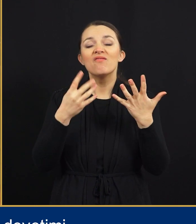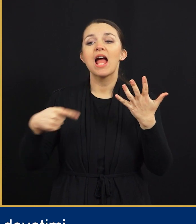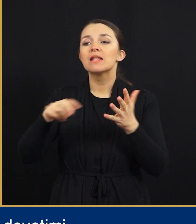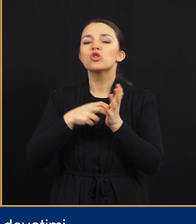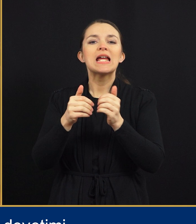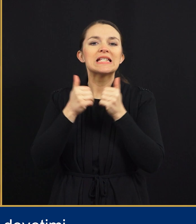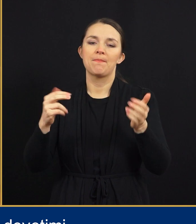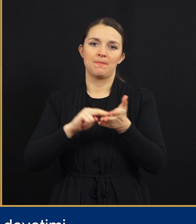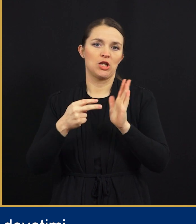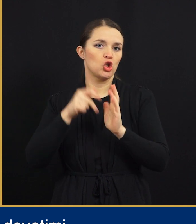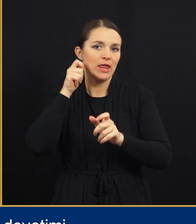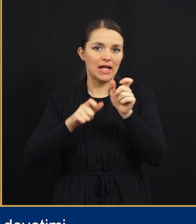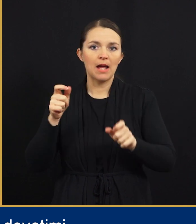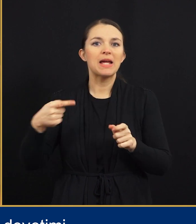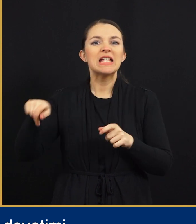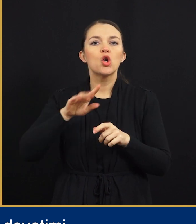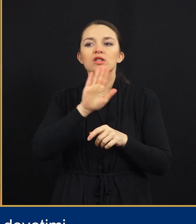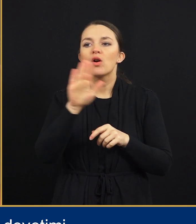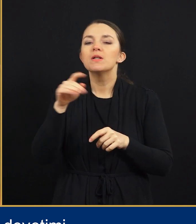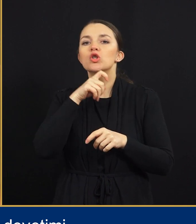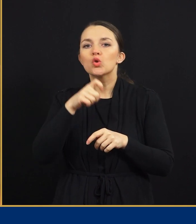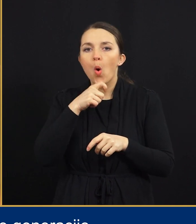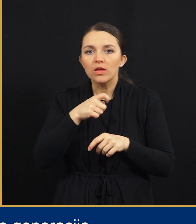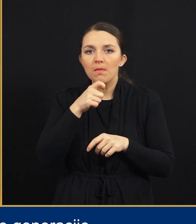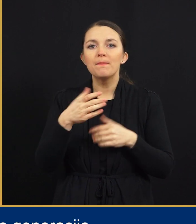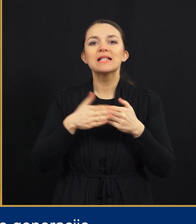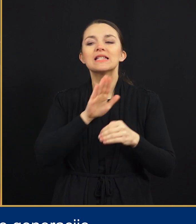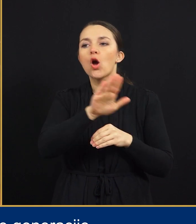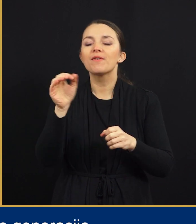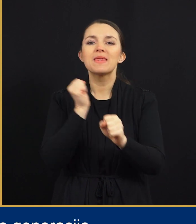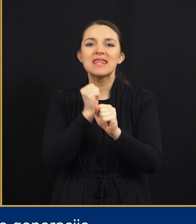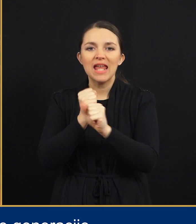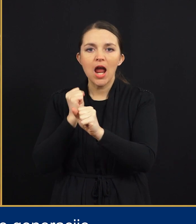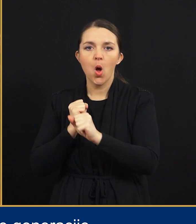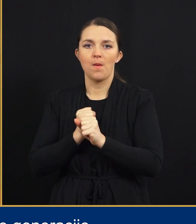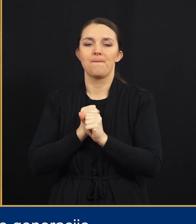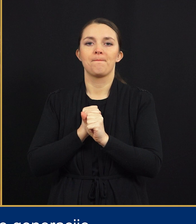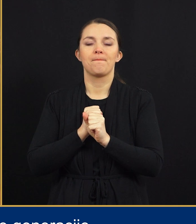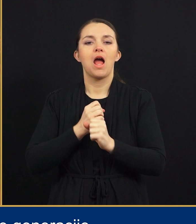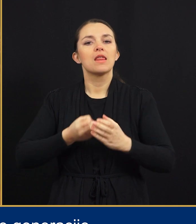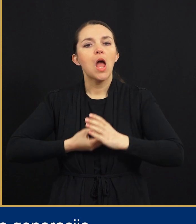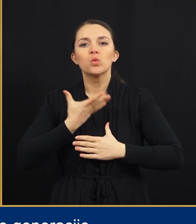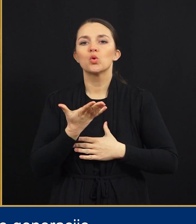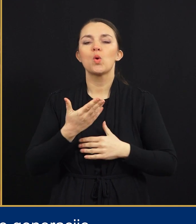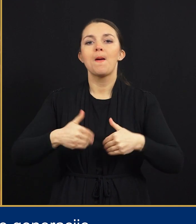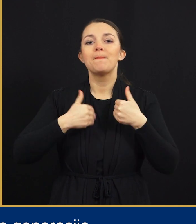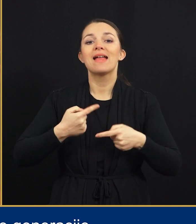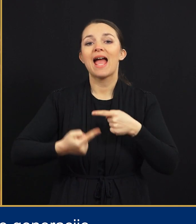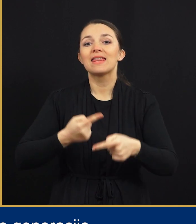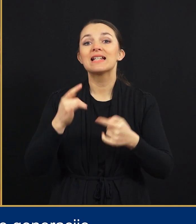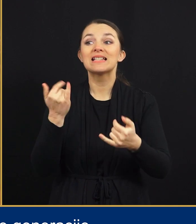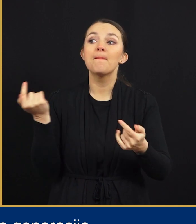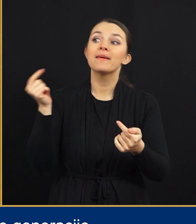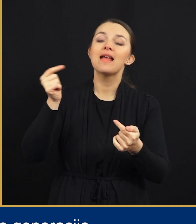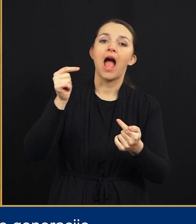izjemnimi inženirkami, ki s svojimi zgodbami, s svojim delom navdihujejo mlade generacije, ki prihajajo